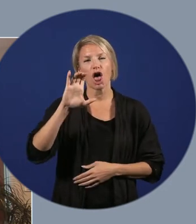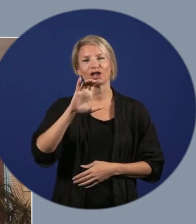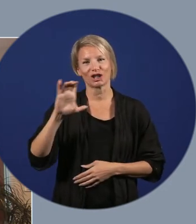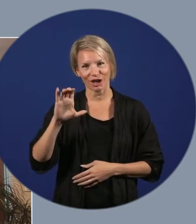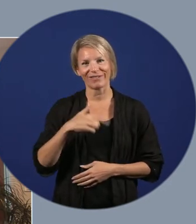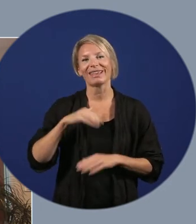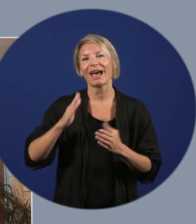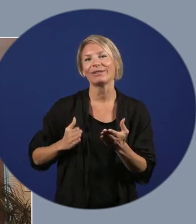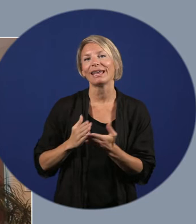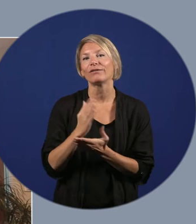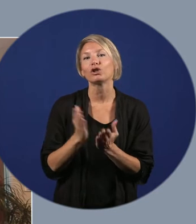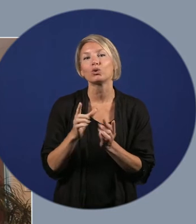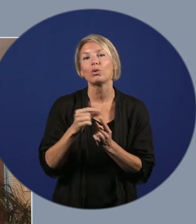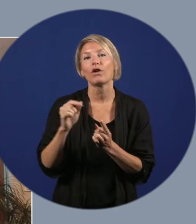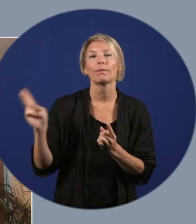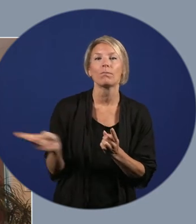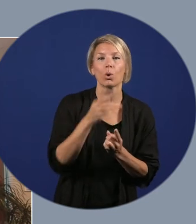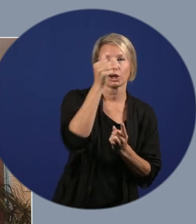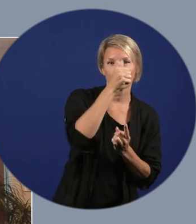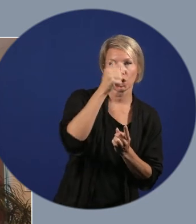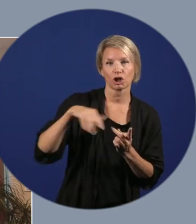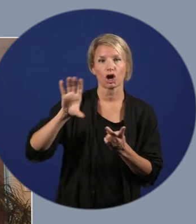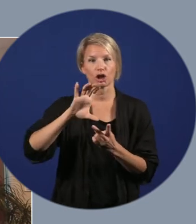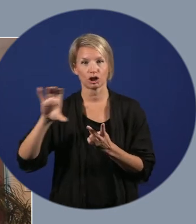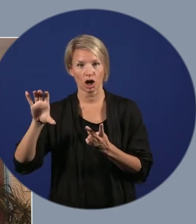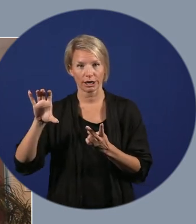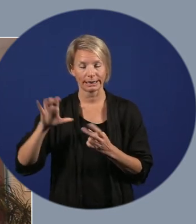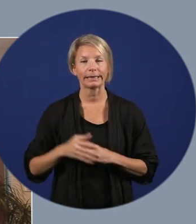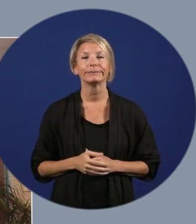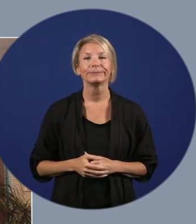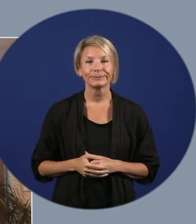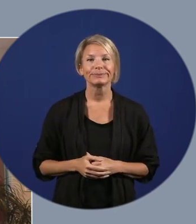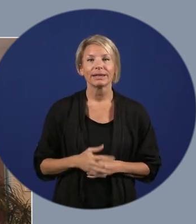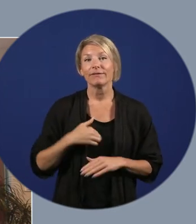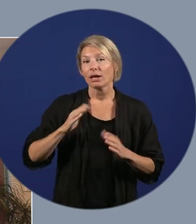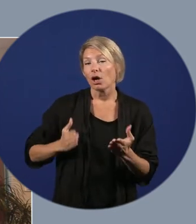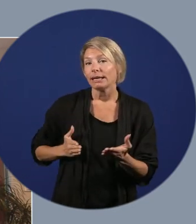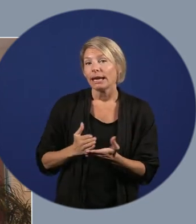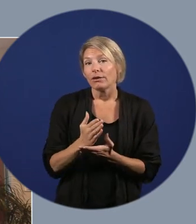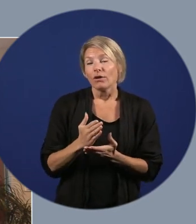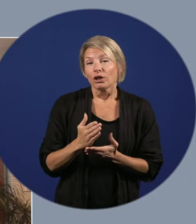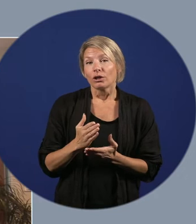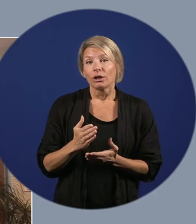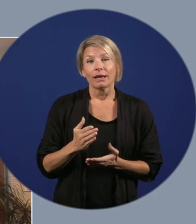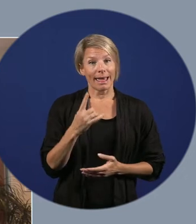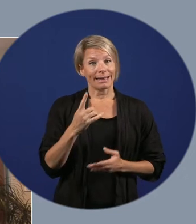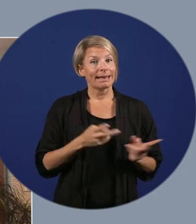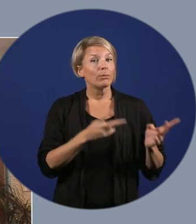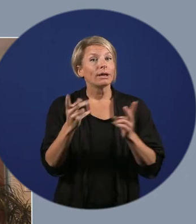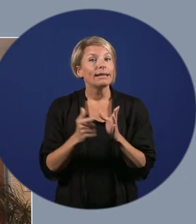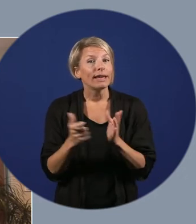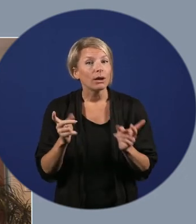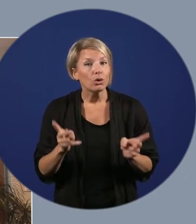på båda platserna, både högstadiet och gymnasiet. Vi har också genomfört en hel demokrativecka där